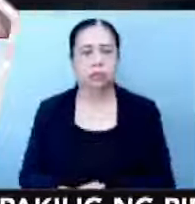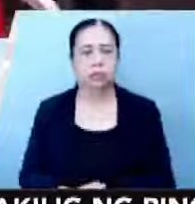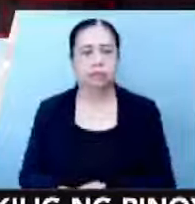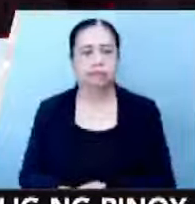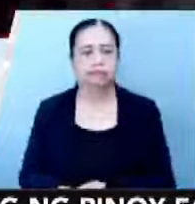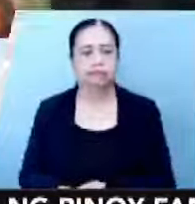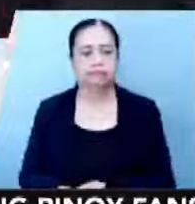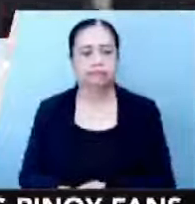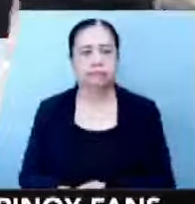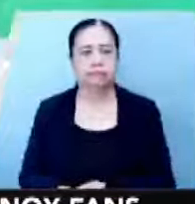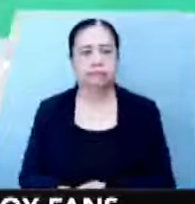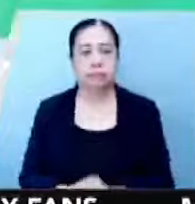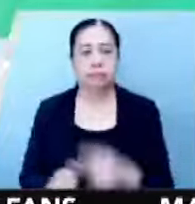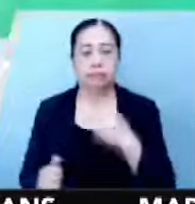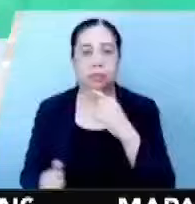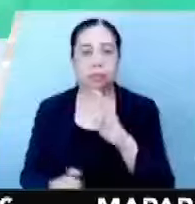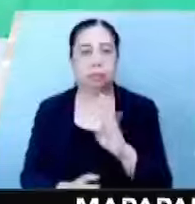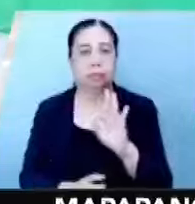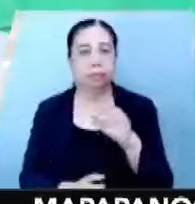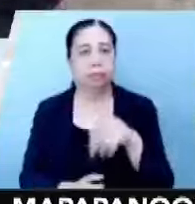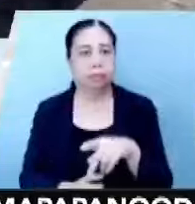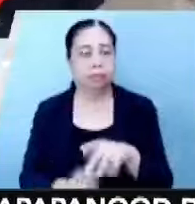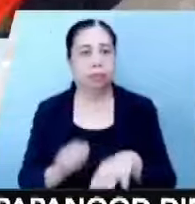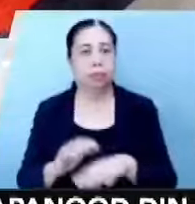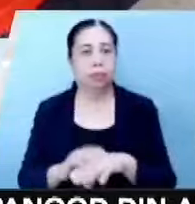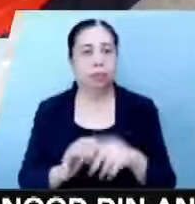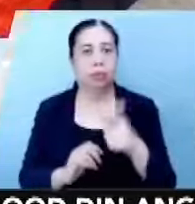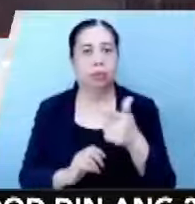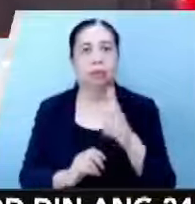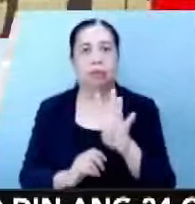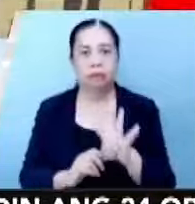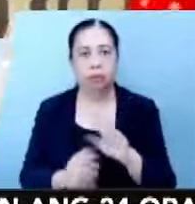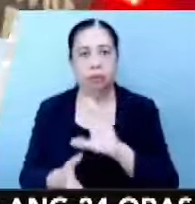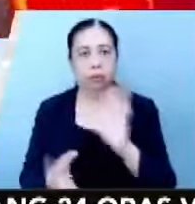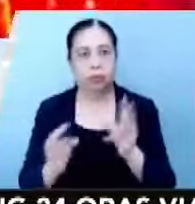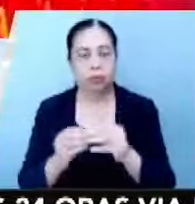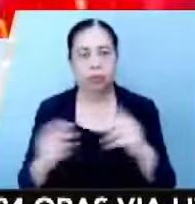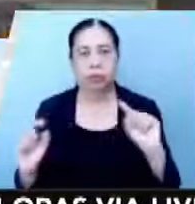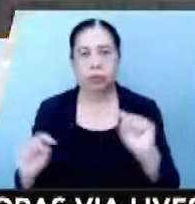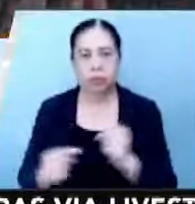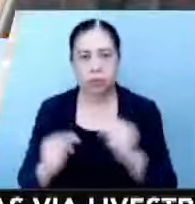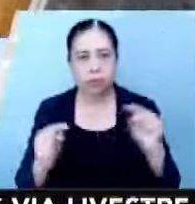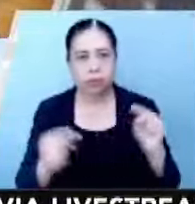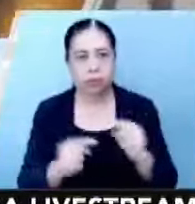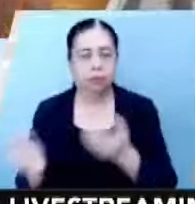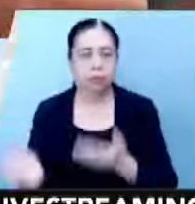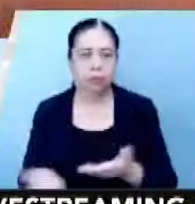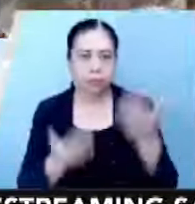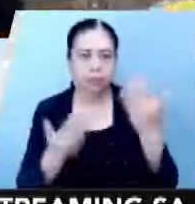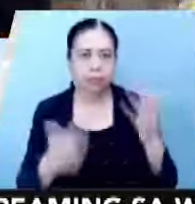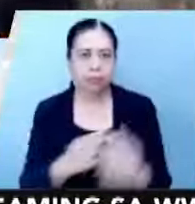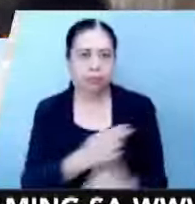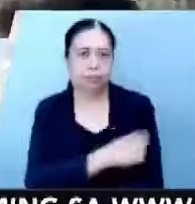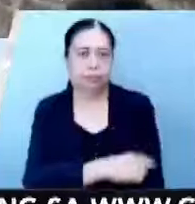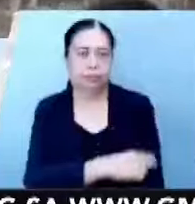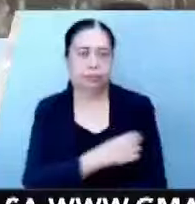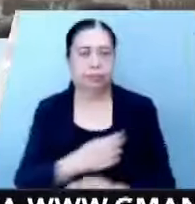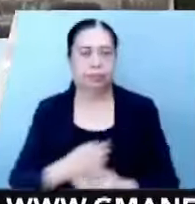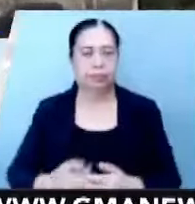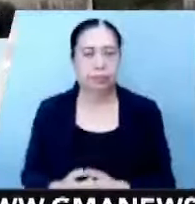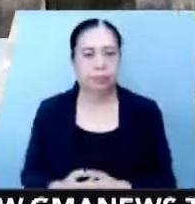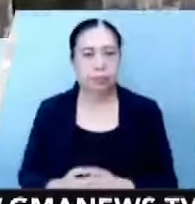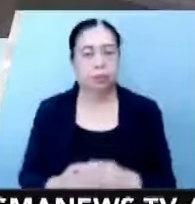Sa tala ng BFP, umabot sa 24 ang sugatan. Dinala na sila sa mga paggamutan. Inabot ng